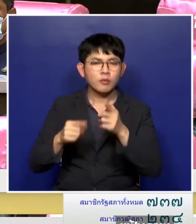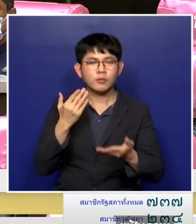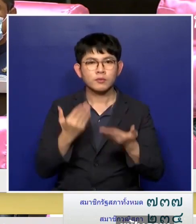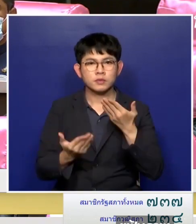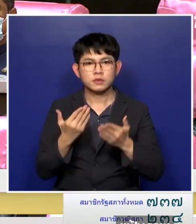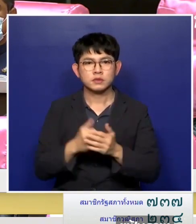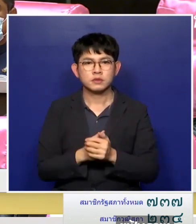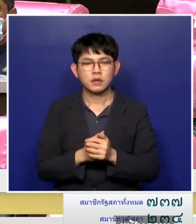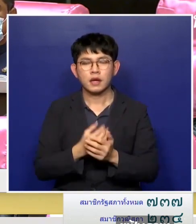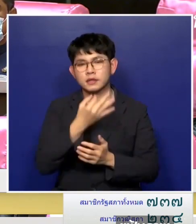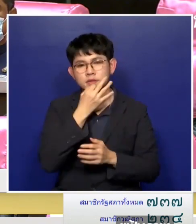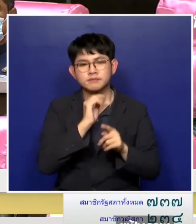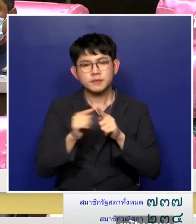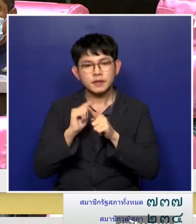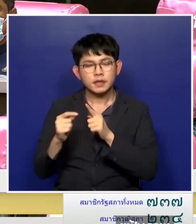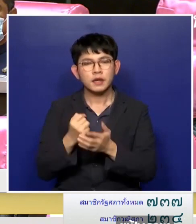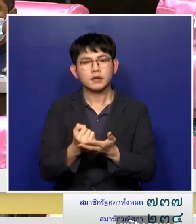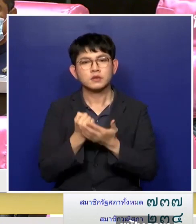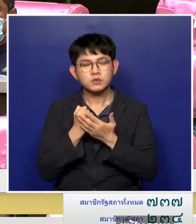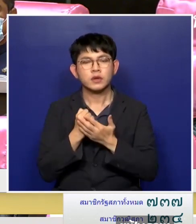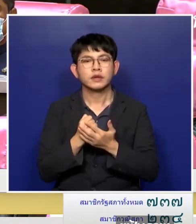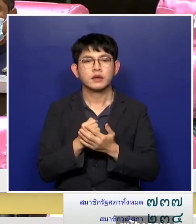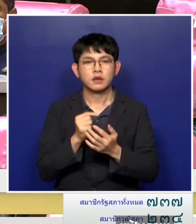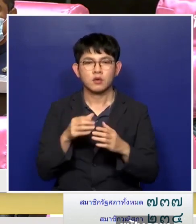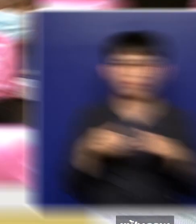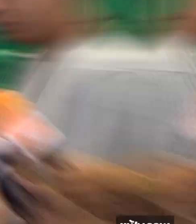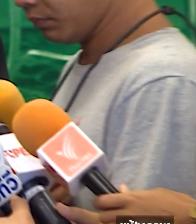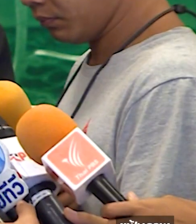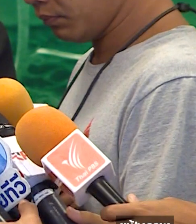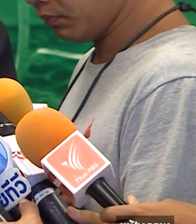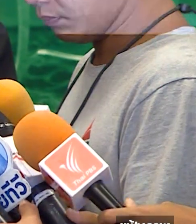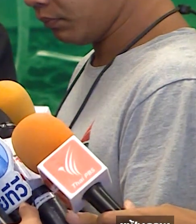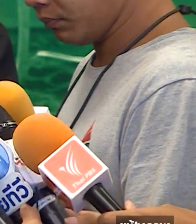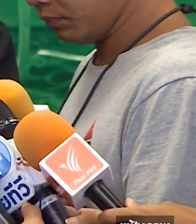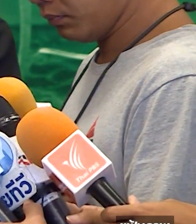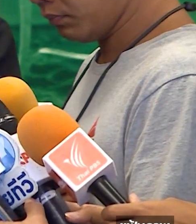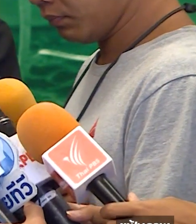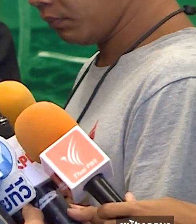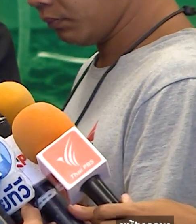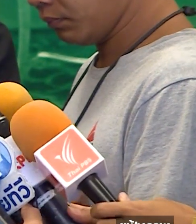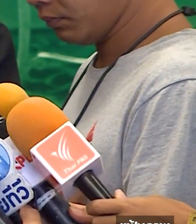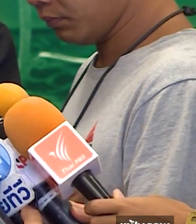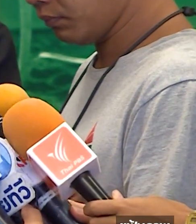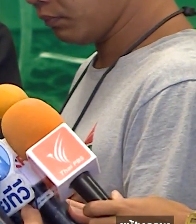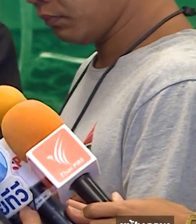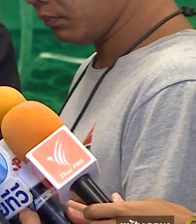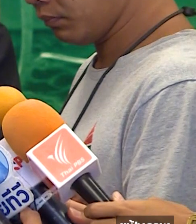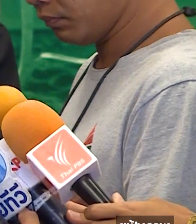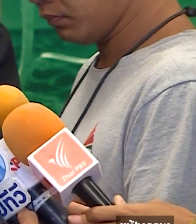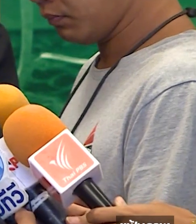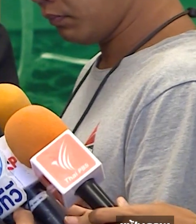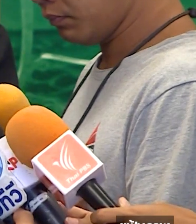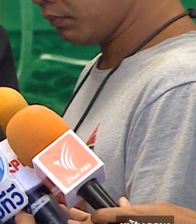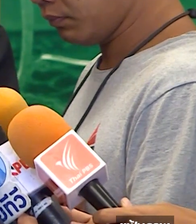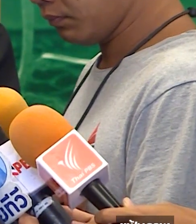เองทั้งๆควรจะเป็นของห้างหุ้นส่วนจำกัดนายเรืองไกลกล่าวว่าดังนั้นจึงมีเหตุอันควรตรวจสอบว่าช่วงระหว่าง